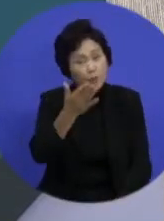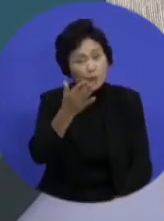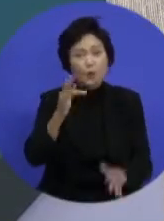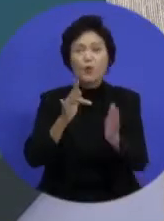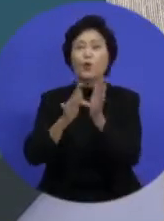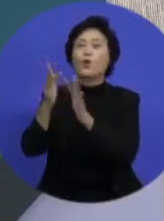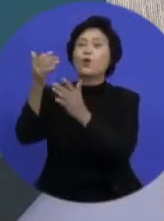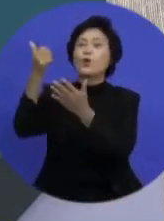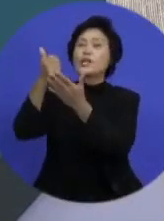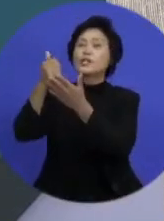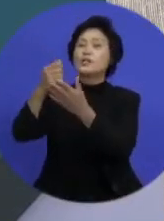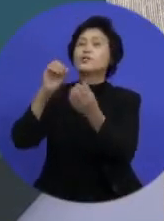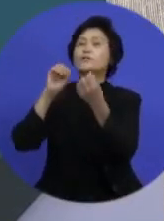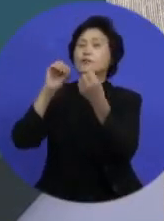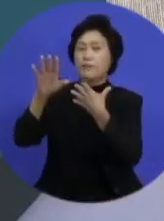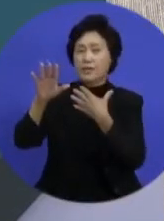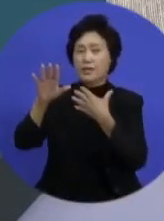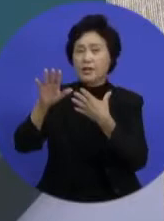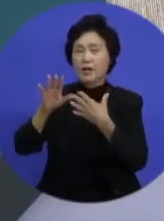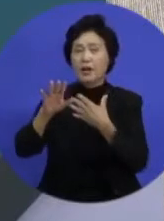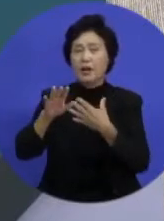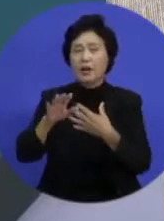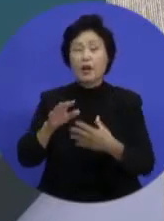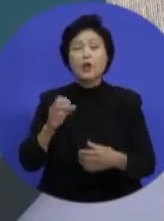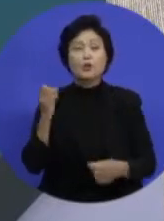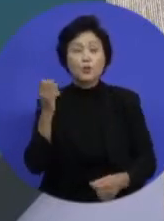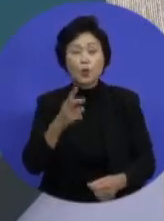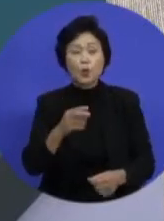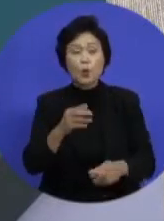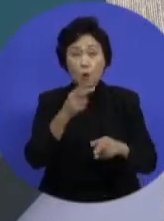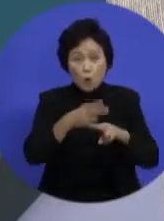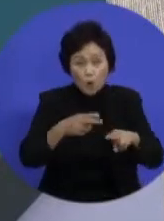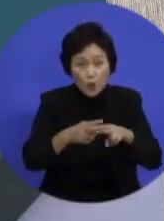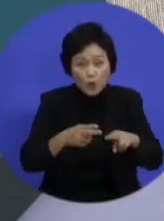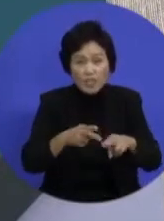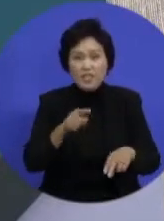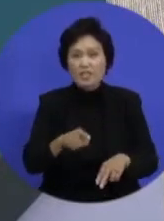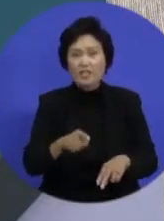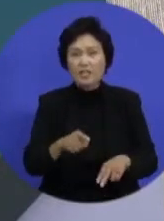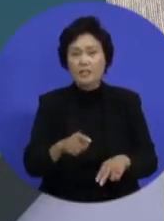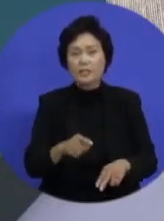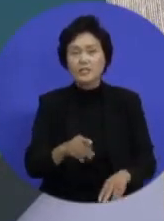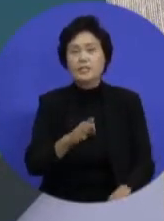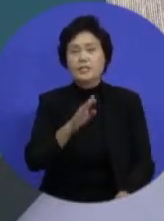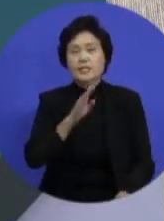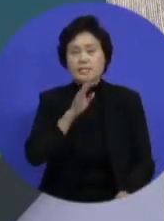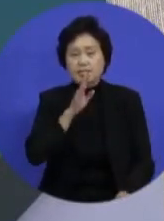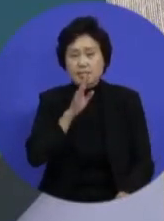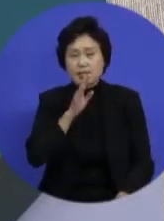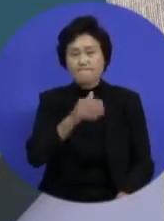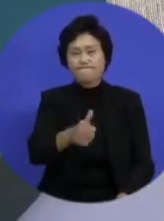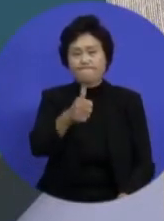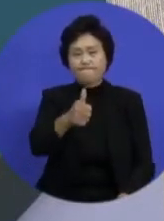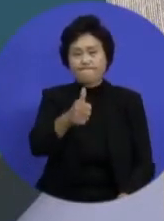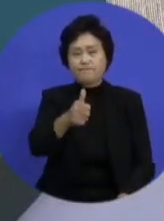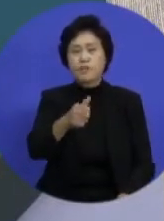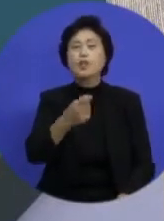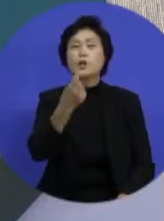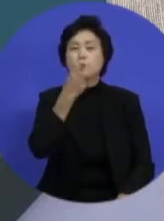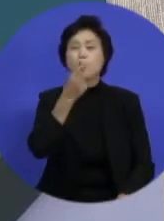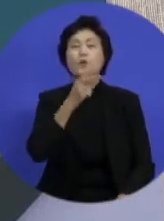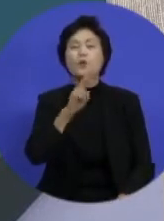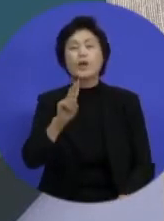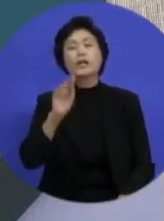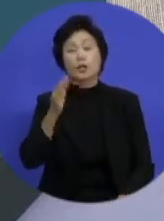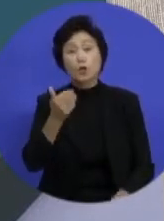과목이 있어요. 예. 내가 예를 들어서 뭐 헬스앤푸드 요리는 6학기는 무조건 필수입니다. 네네. 그 이후에 더 배우고 싶으면 선택으로 해도